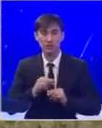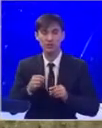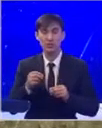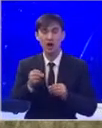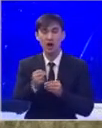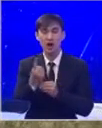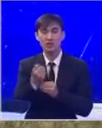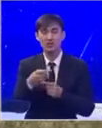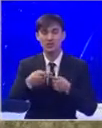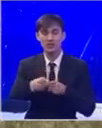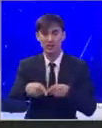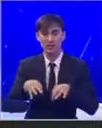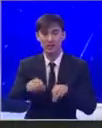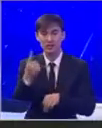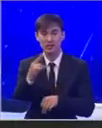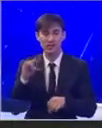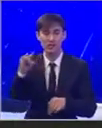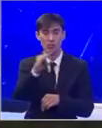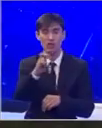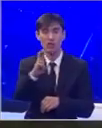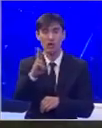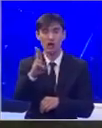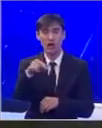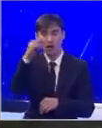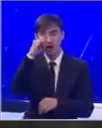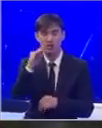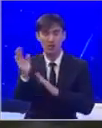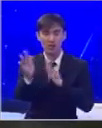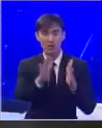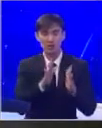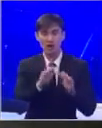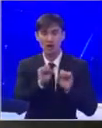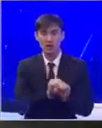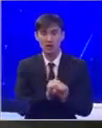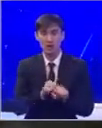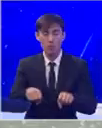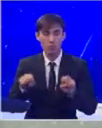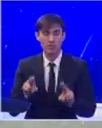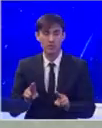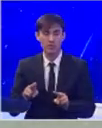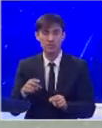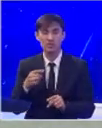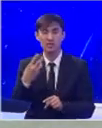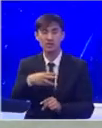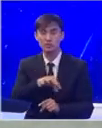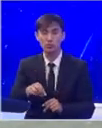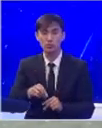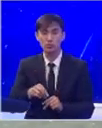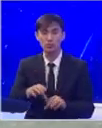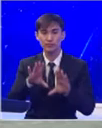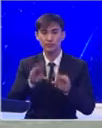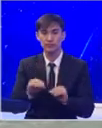техники и один самолет касс авиалесоохраны благодаря слаженным действиям профессионалов буквально за полчаса очаги возгорания